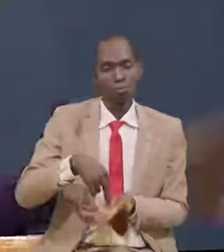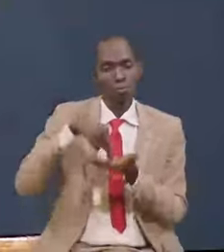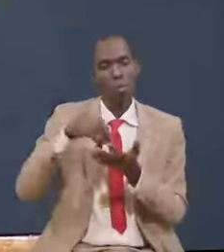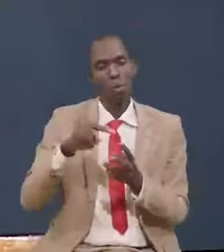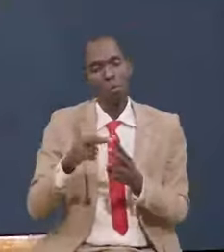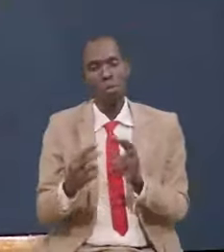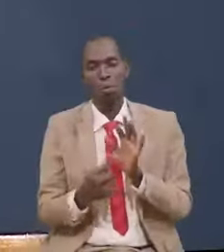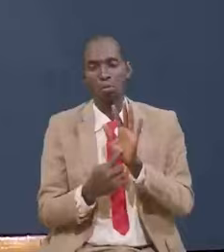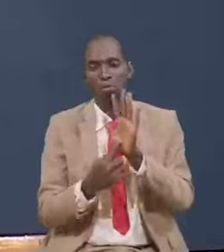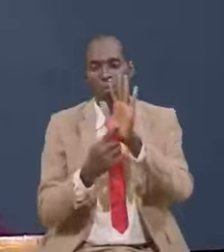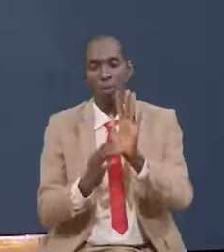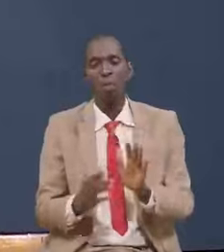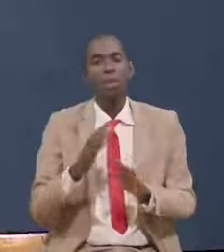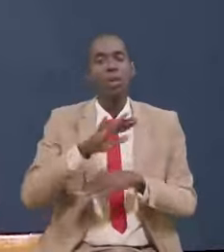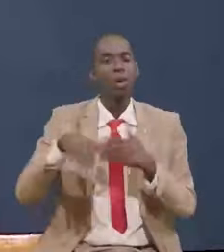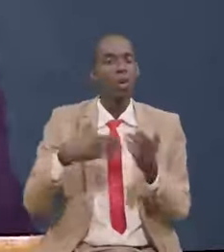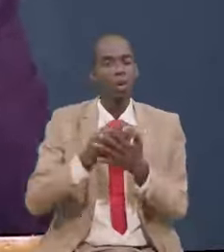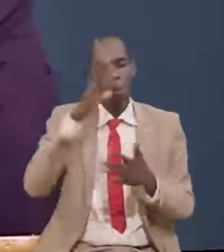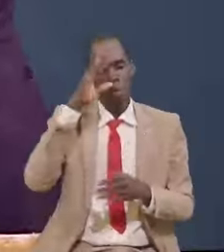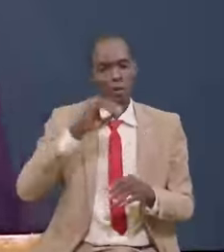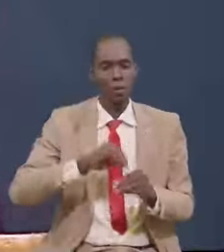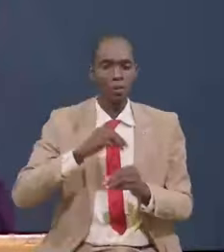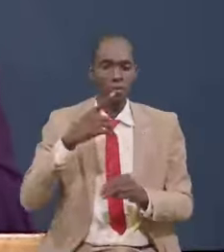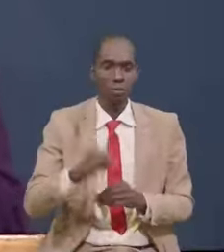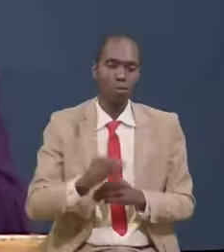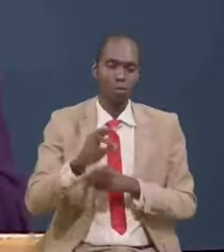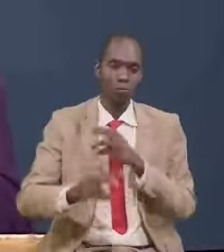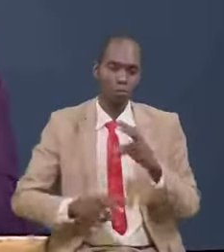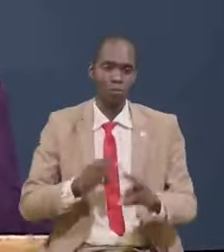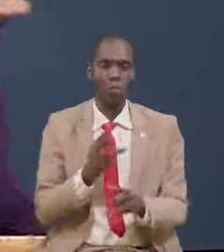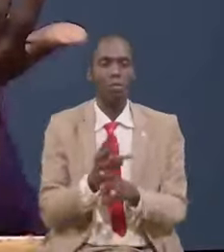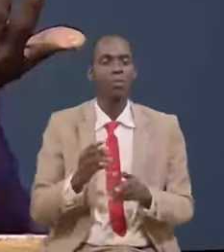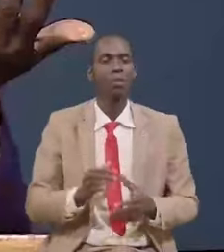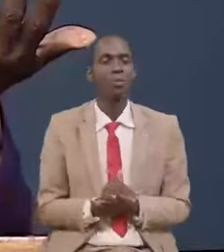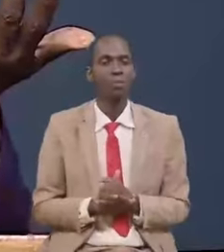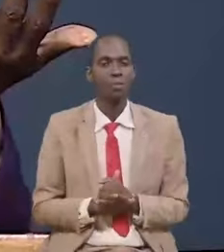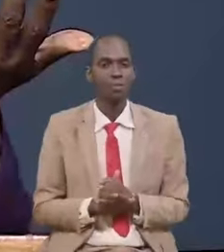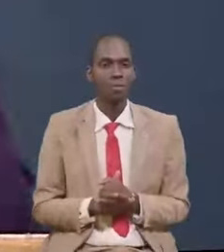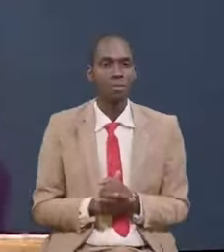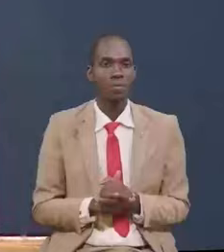Et Pierre, le Simon que nous considérons maintenant, représente tous les hommes de l'humanité.